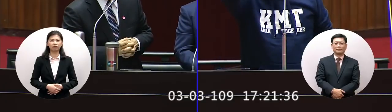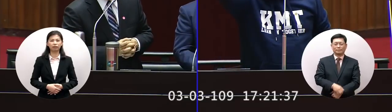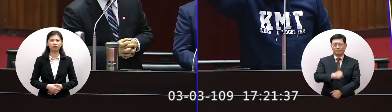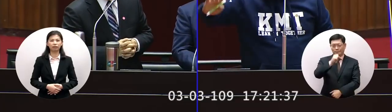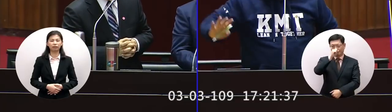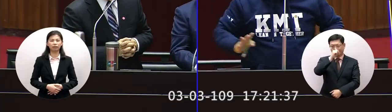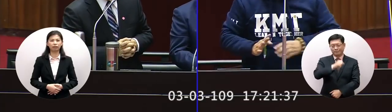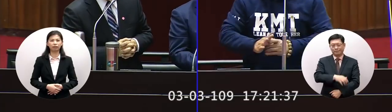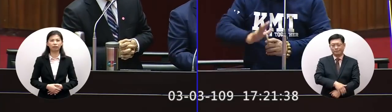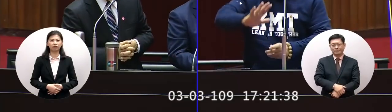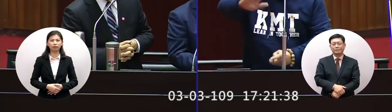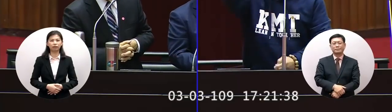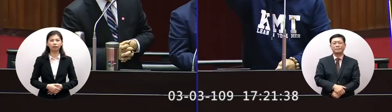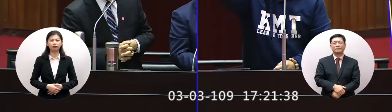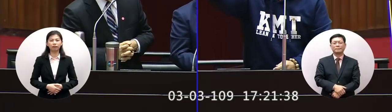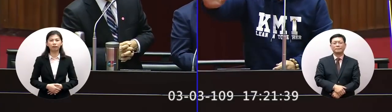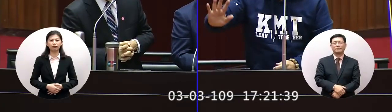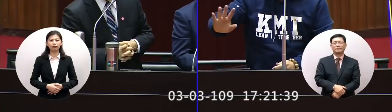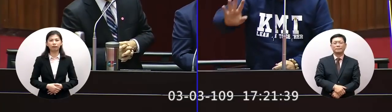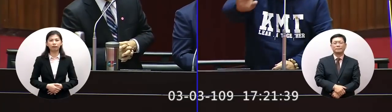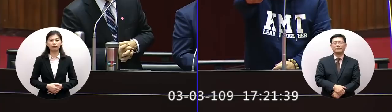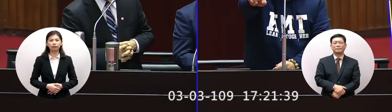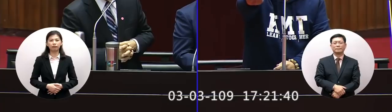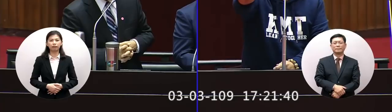好， 你没有。